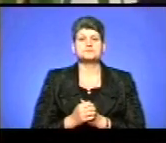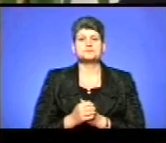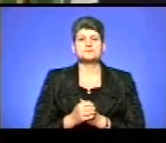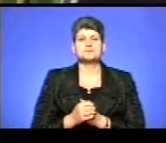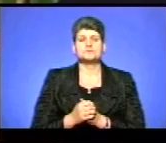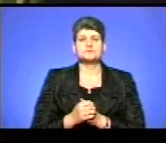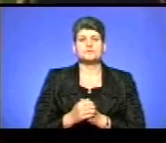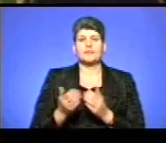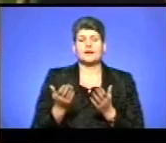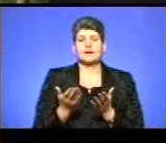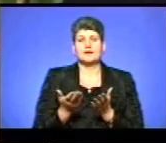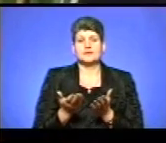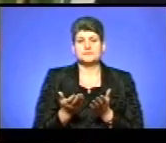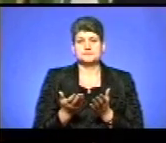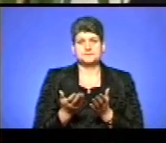які